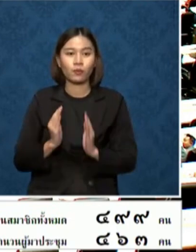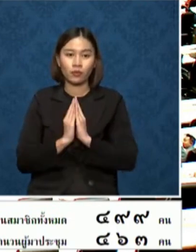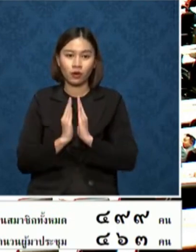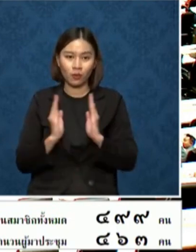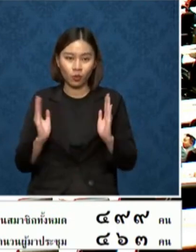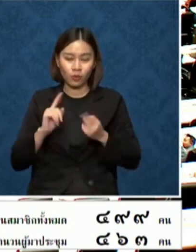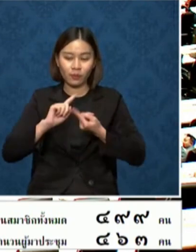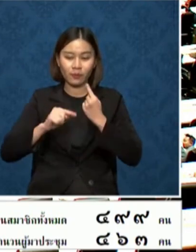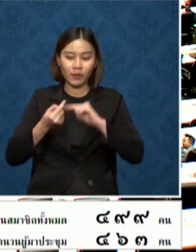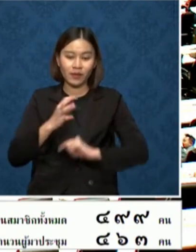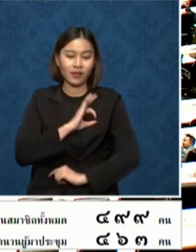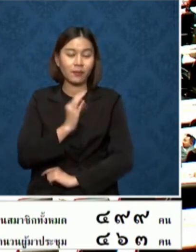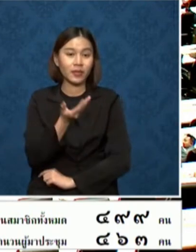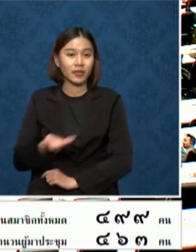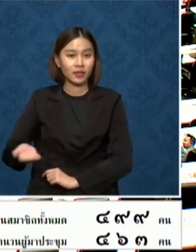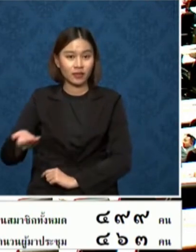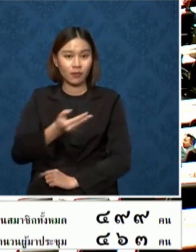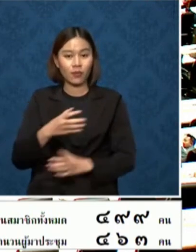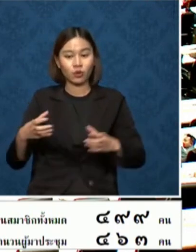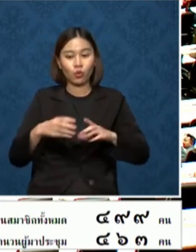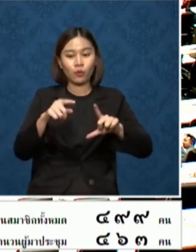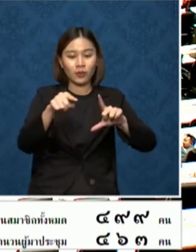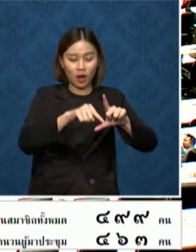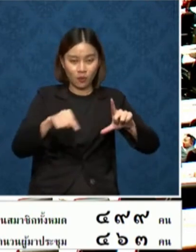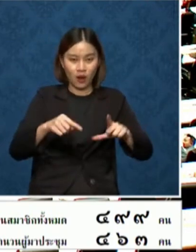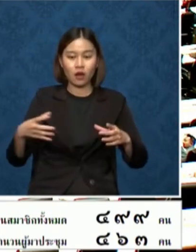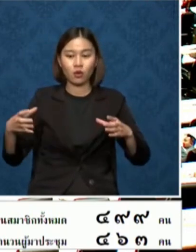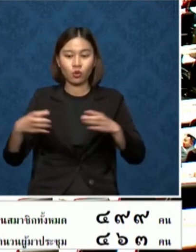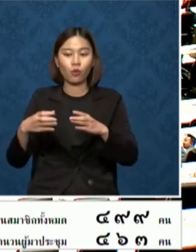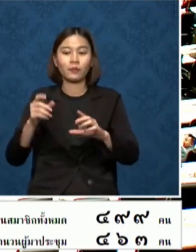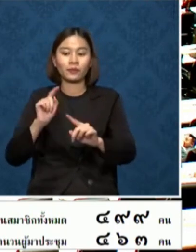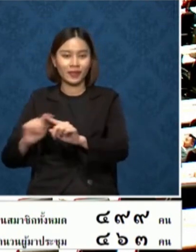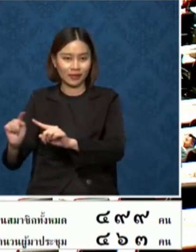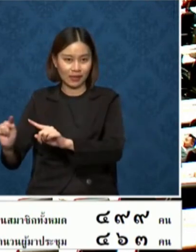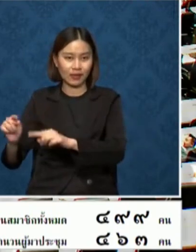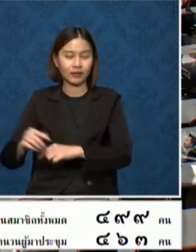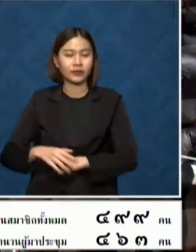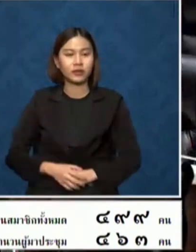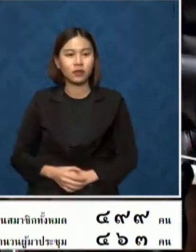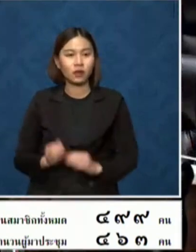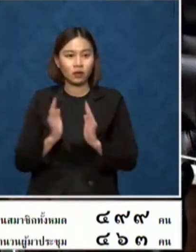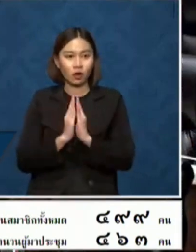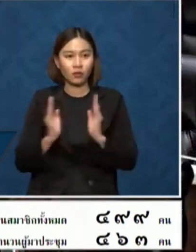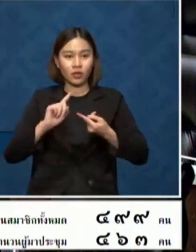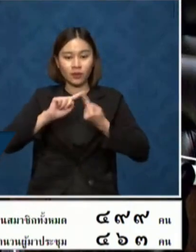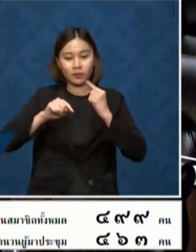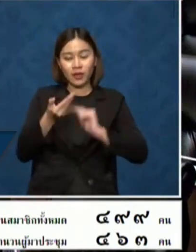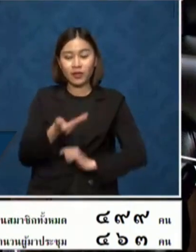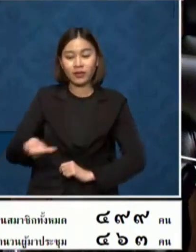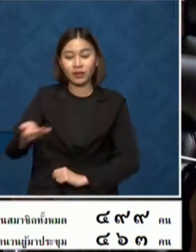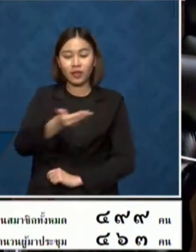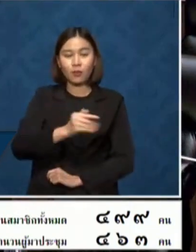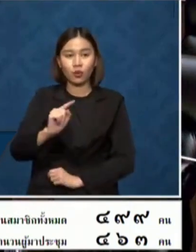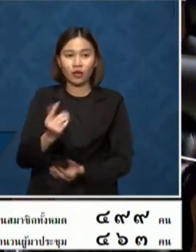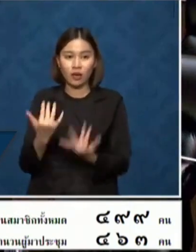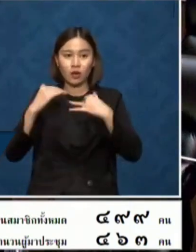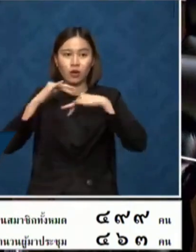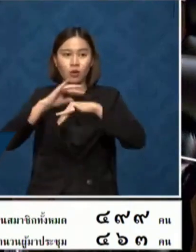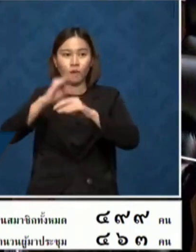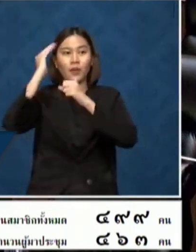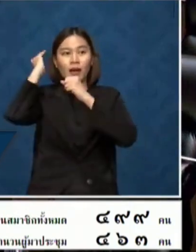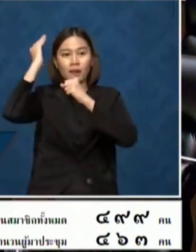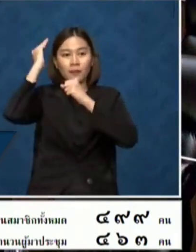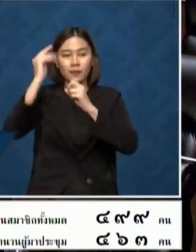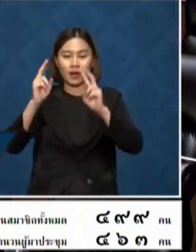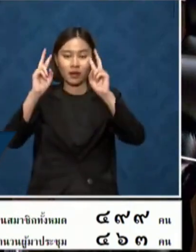ขอบคุณเพื่อนๆสมาชิกทั้งจากพรรคก้าวไกลและจากพรรคอื่นๆขอบคุณเพื่อนๆทุกคนที่ร่วมอภิปรายใน